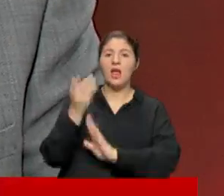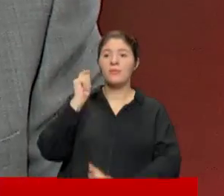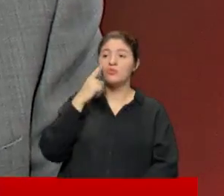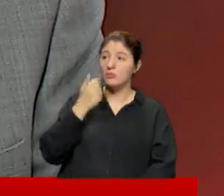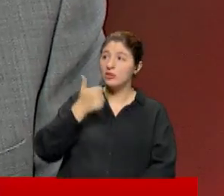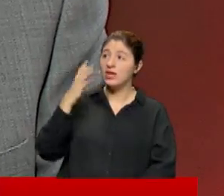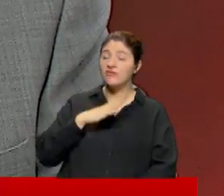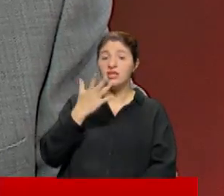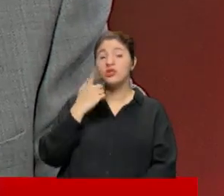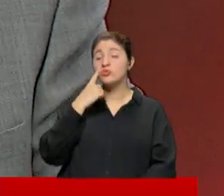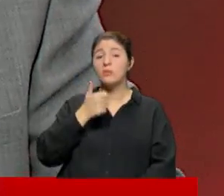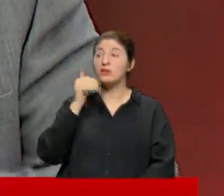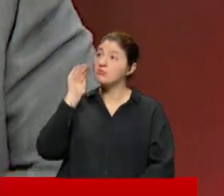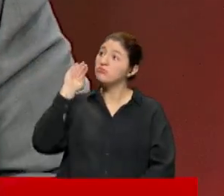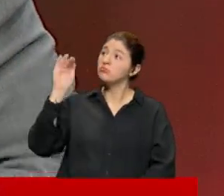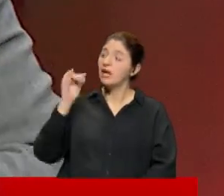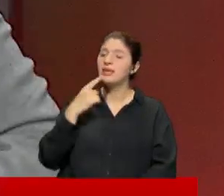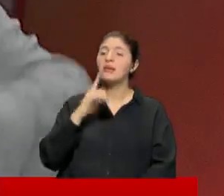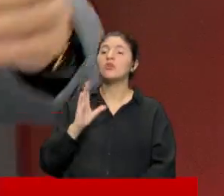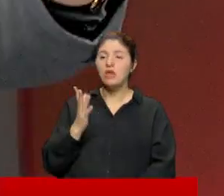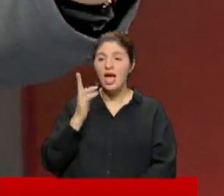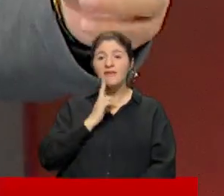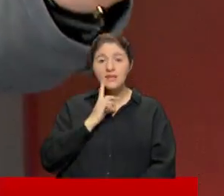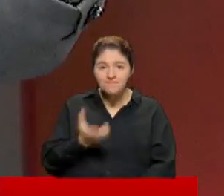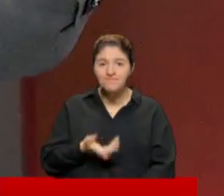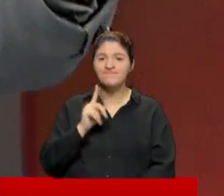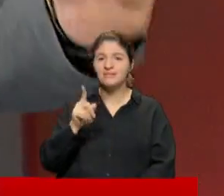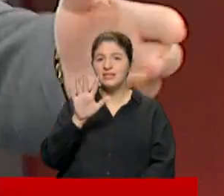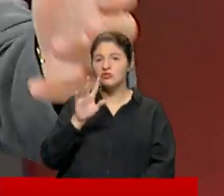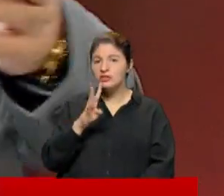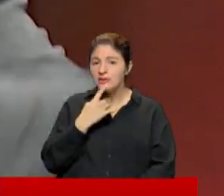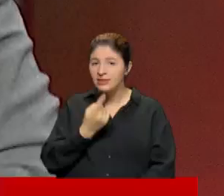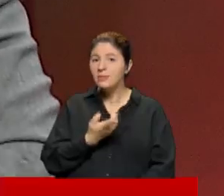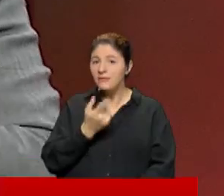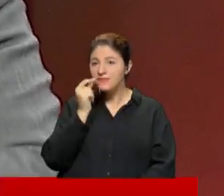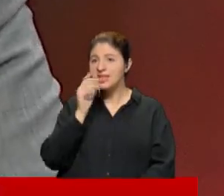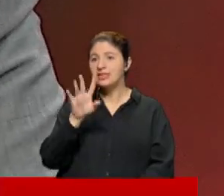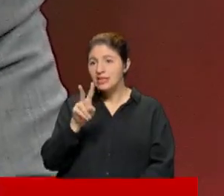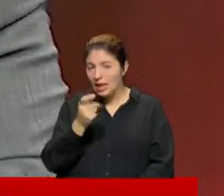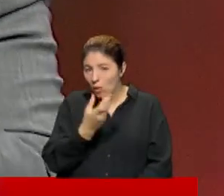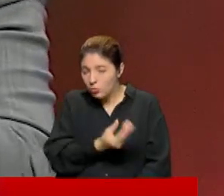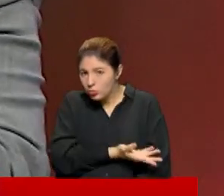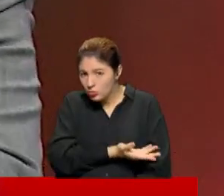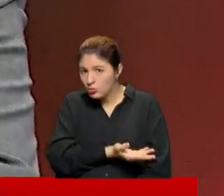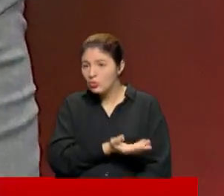var niye cumhurbaşkanına ulaşmıyor da demiyorsunuz efendim siz 54 lira dediniz ama fındık 42 lira millet